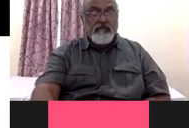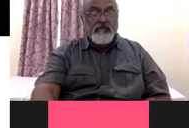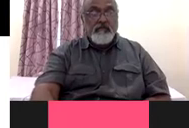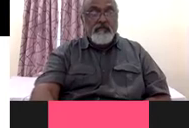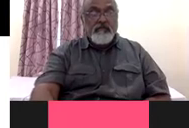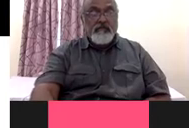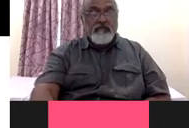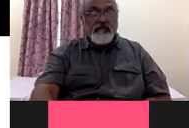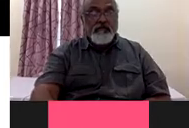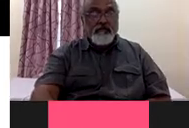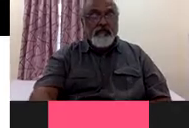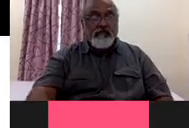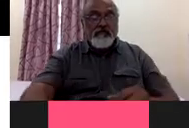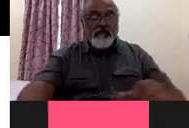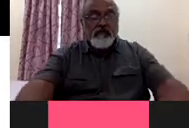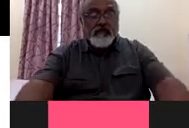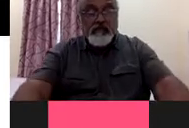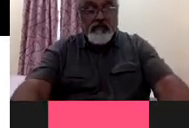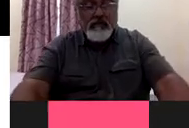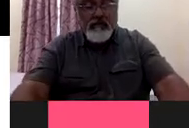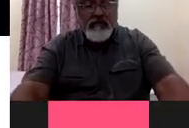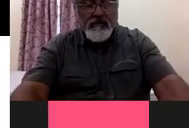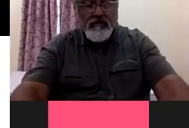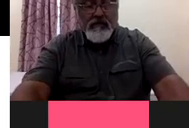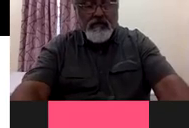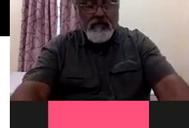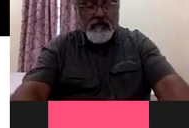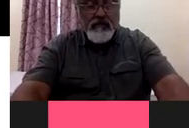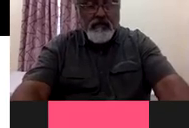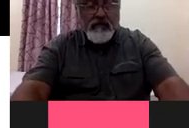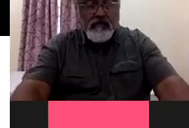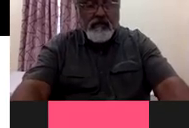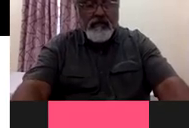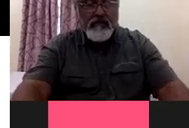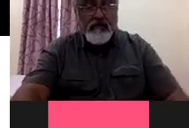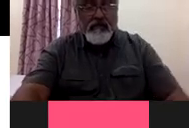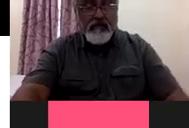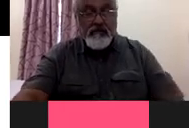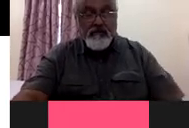शुभम आप प्लीज बोलिए क्या यू सेड आप विल गिव अ ट्राई. मतलब क्या है इसका मतलब ट्राई का?